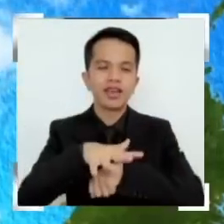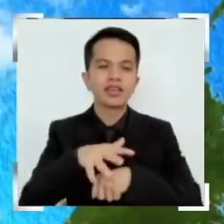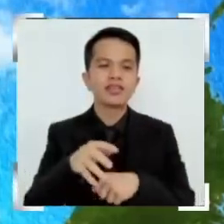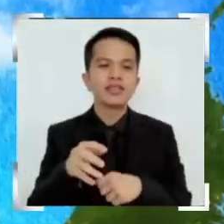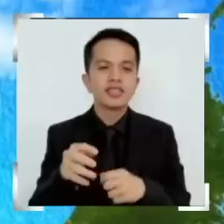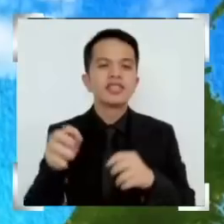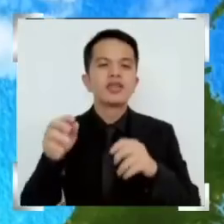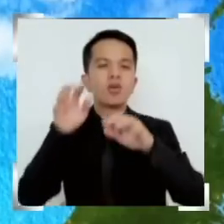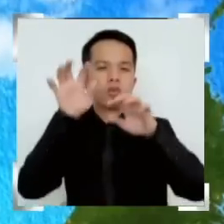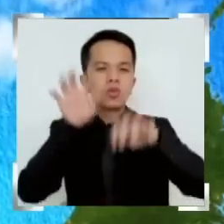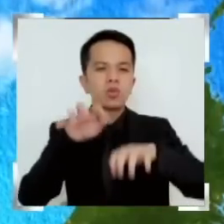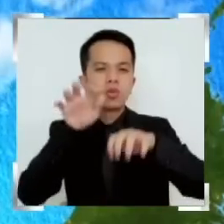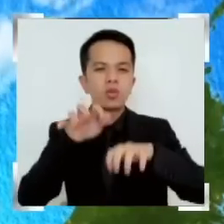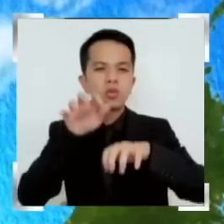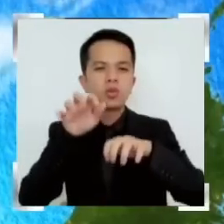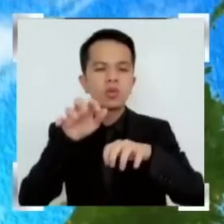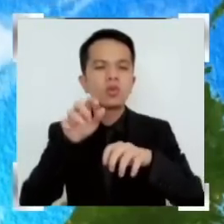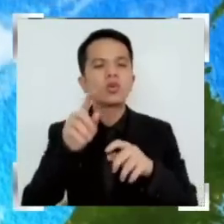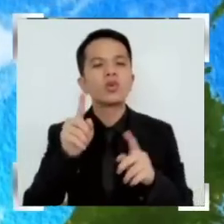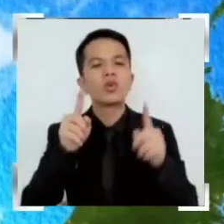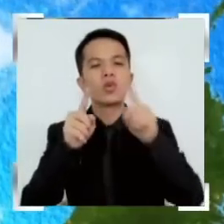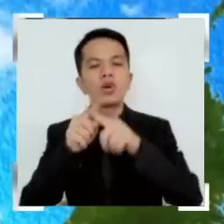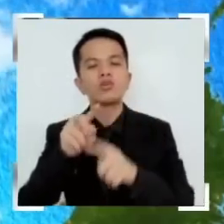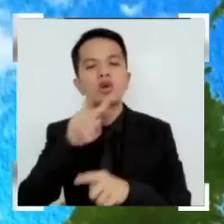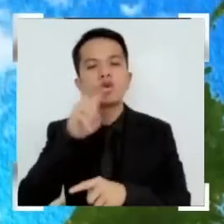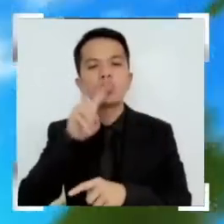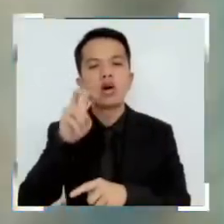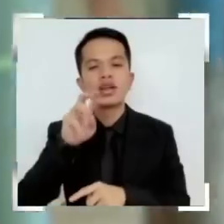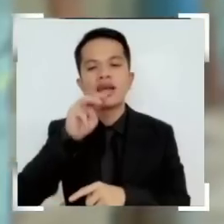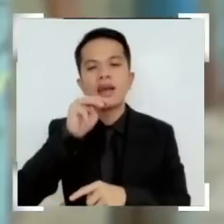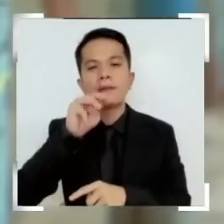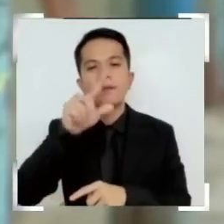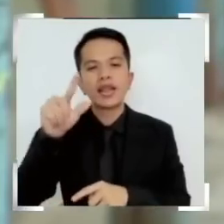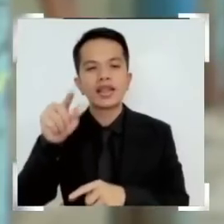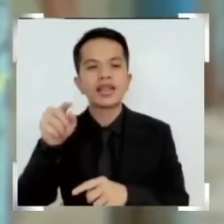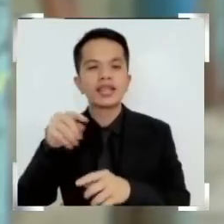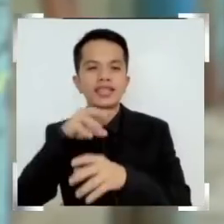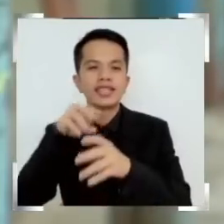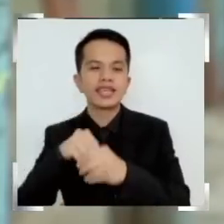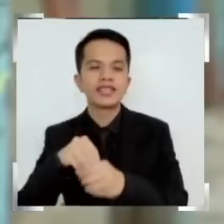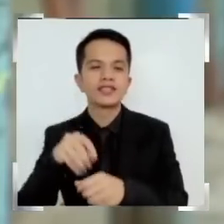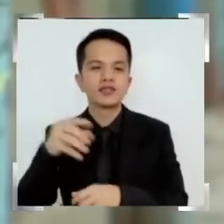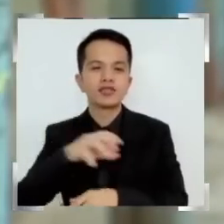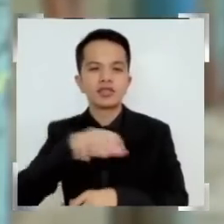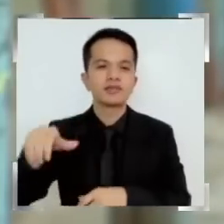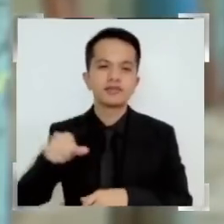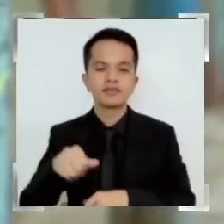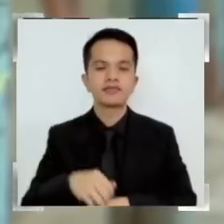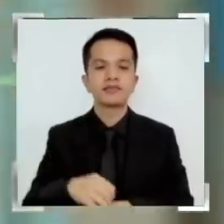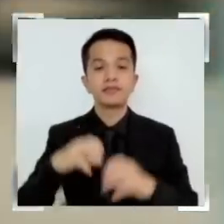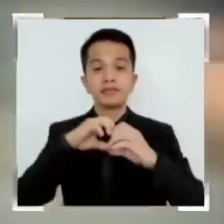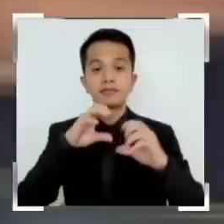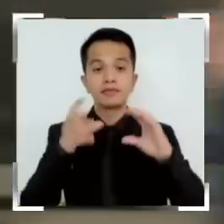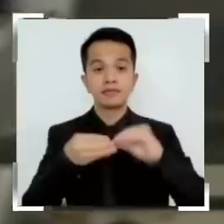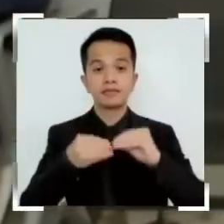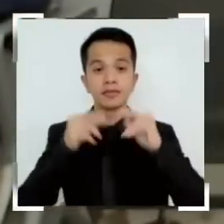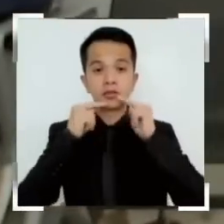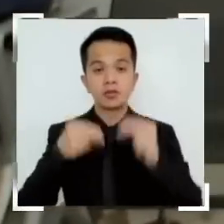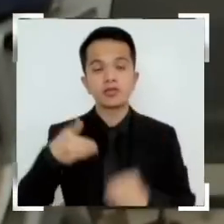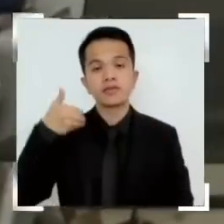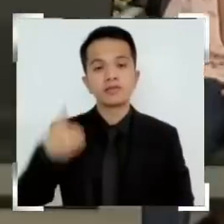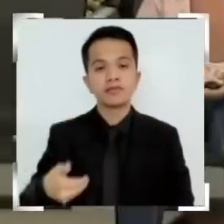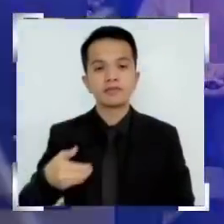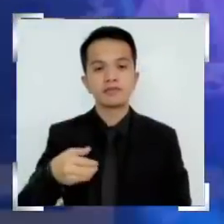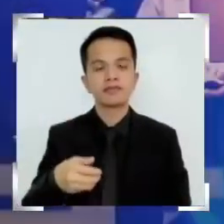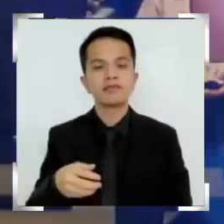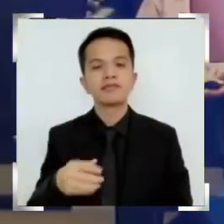na posibleng umabot ng 200 millimeters sa mainland Cagayan. Para sa GMA Integrated News, Bernadette Reyes. Ako si Mariz